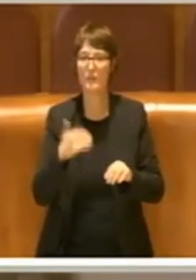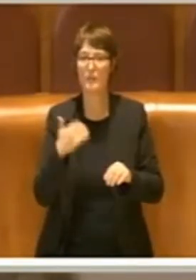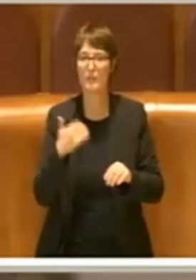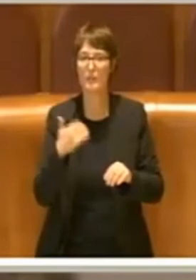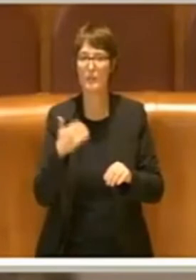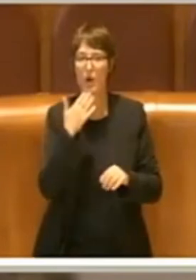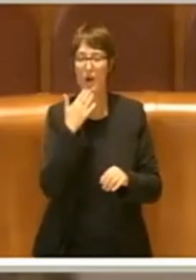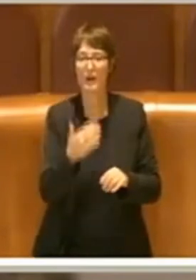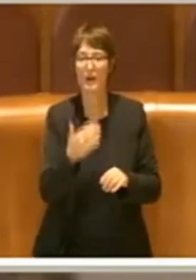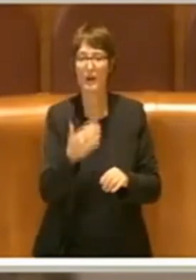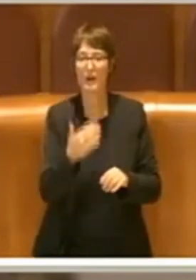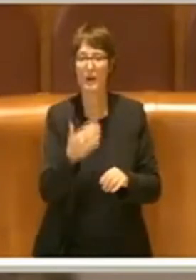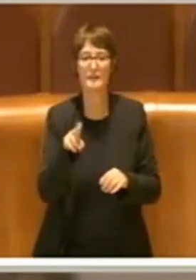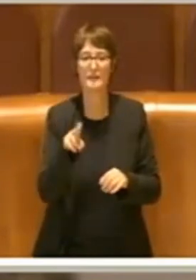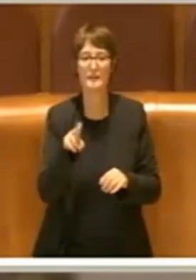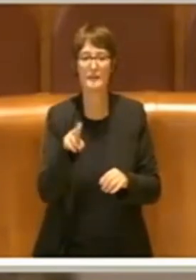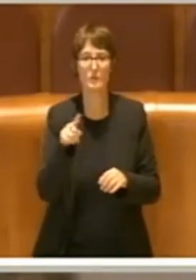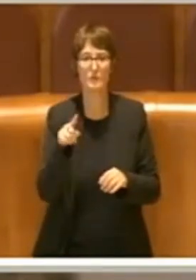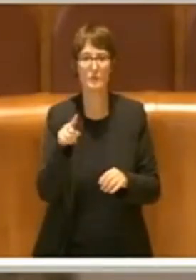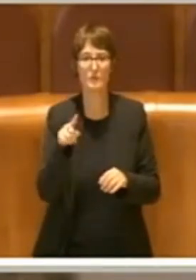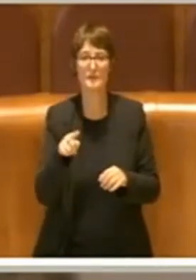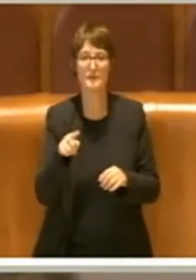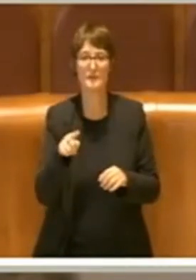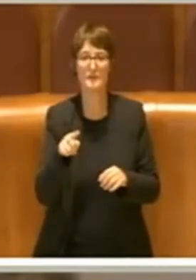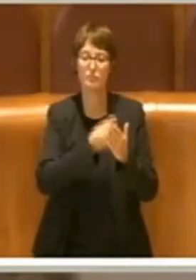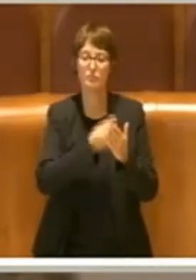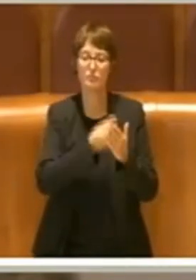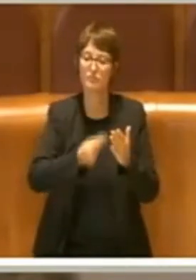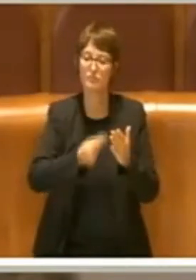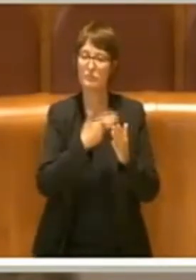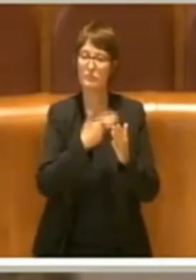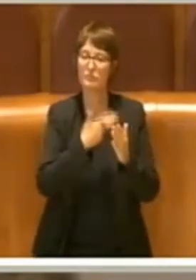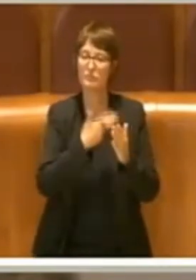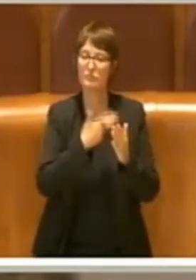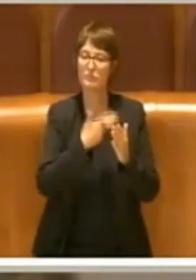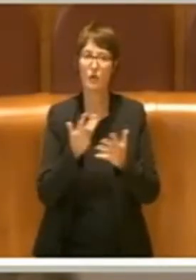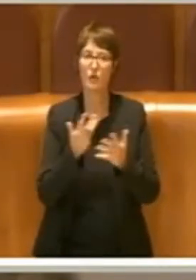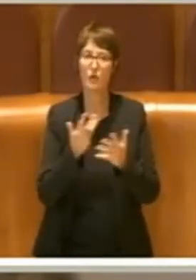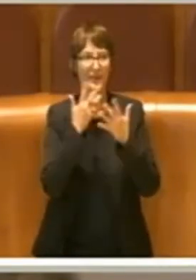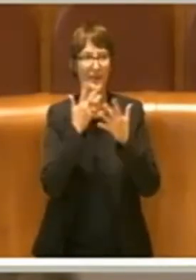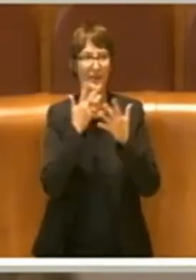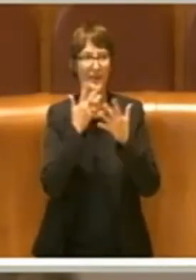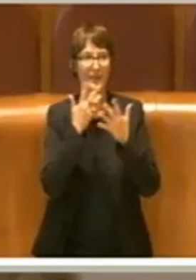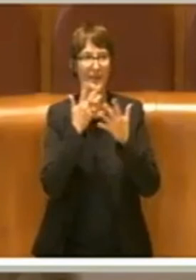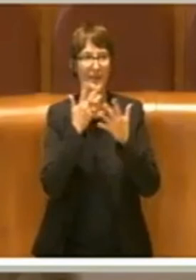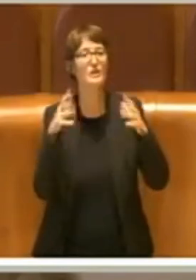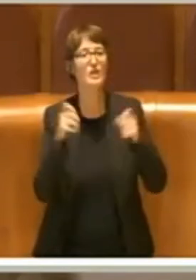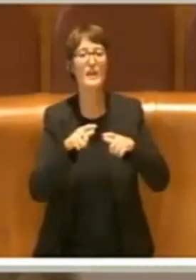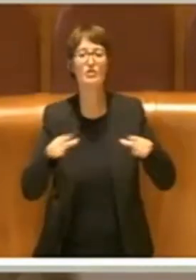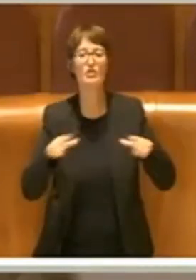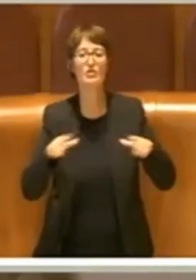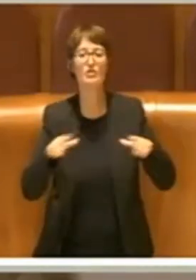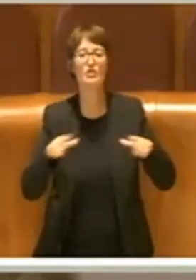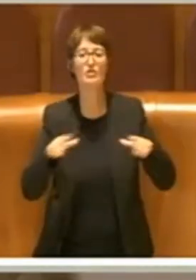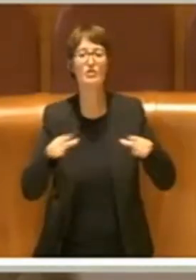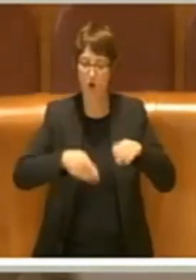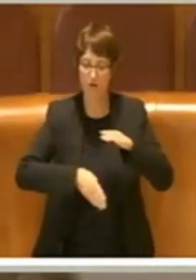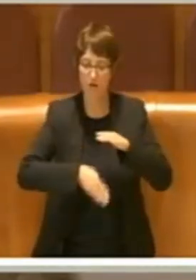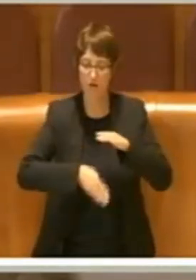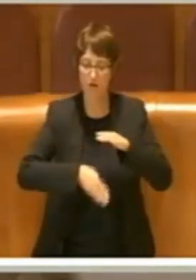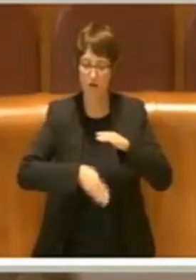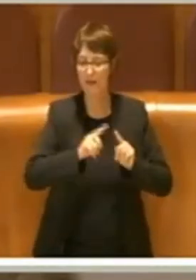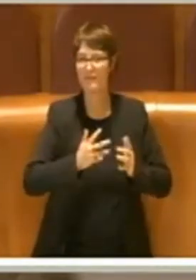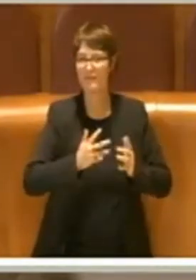Mobilità Sostenibile, che è un piano con una visione chiara di città da qui a 10 anni per quanto riguarda